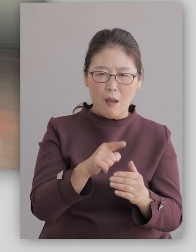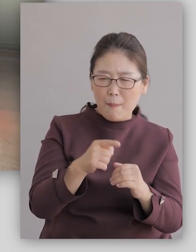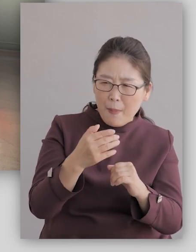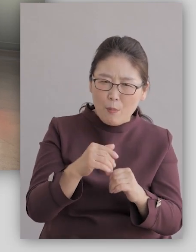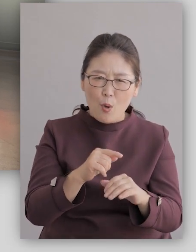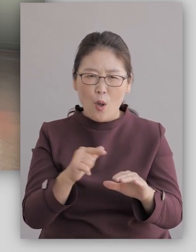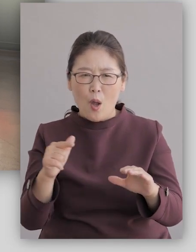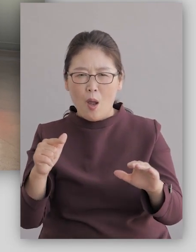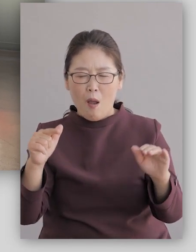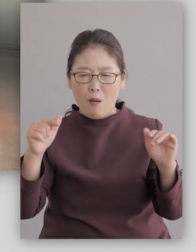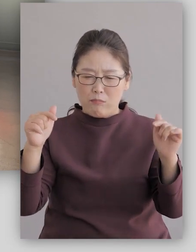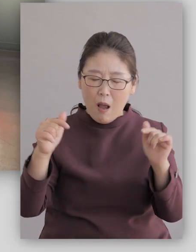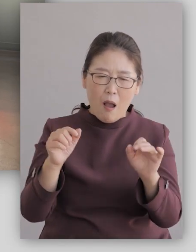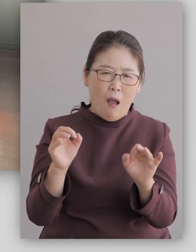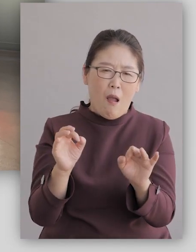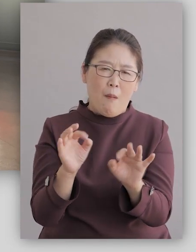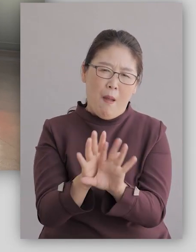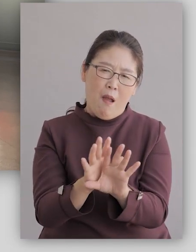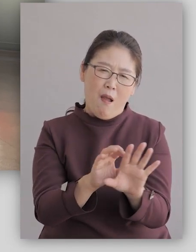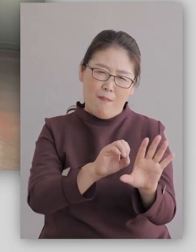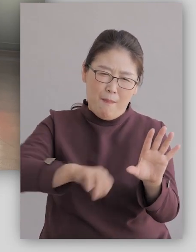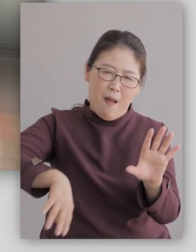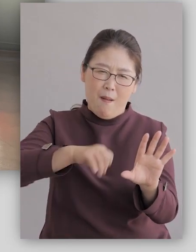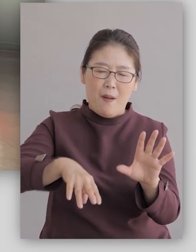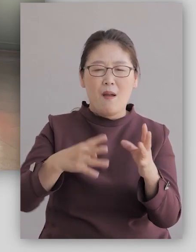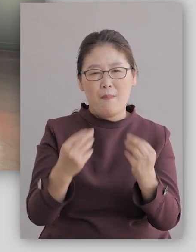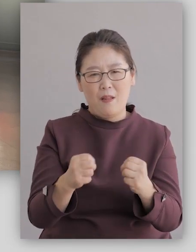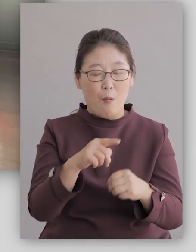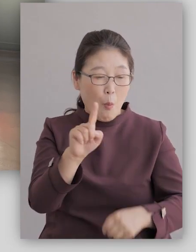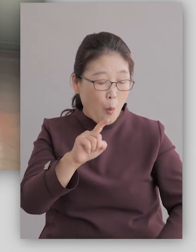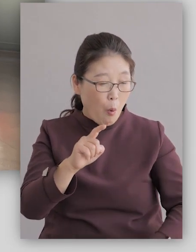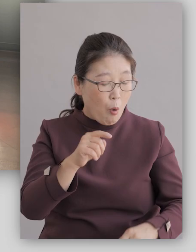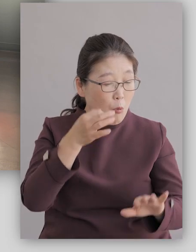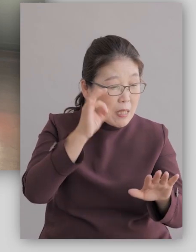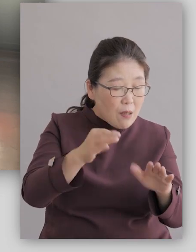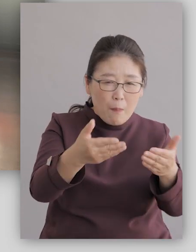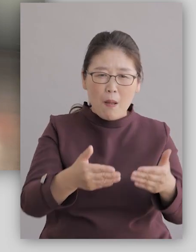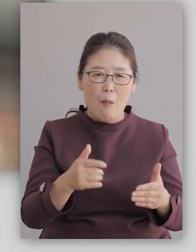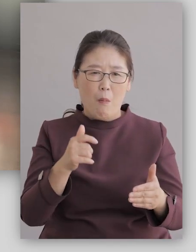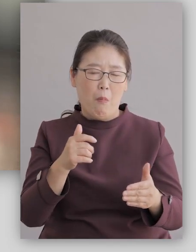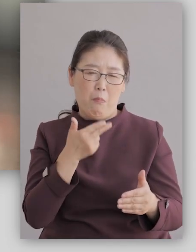알아주지도 않고 그 다음에 이것이 존중받지 못했기 때문에